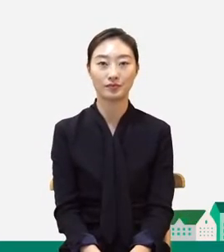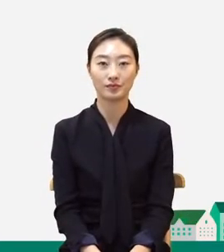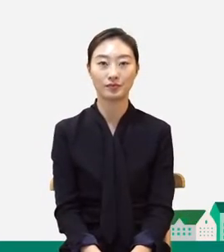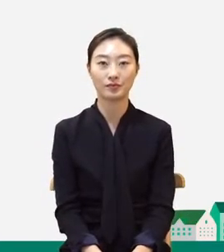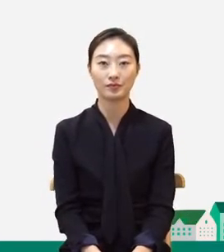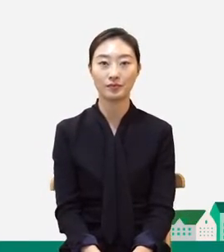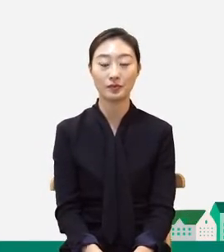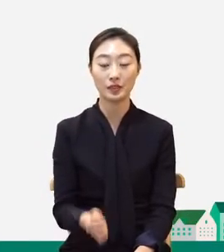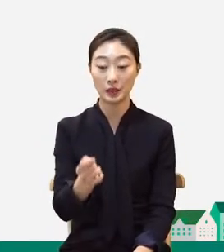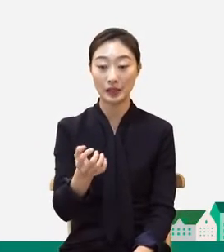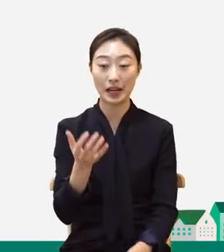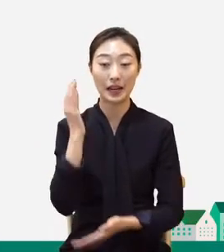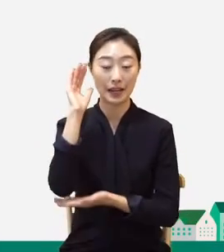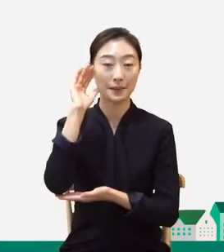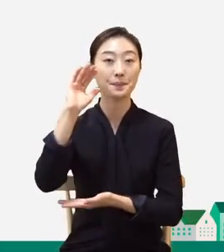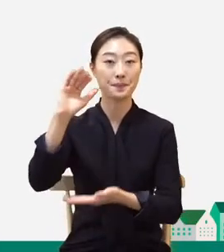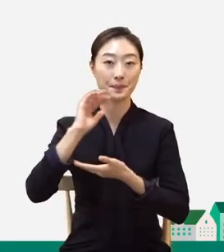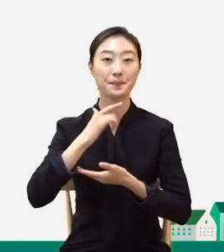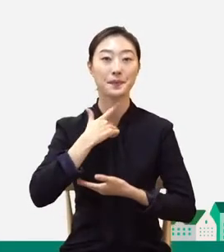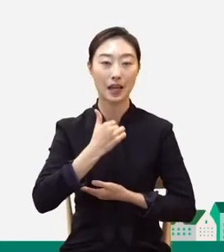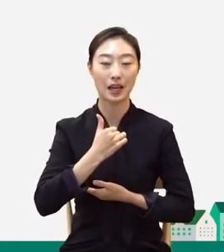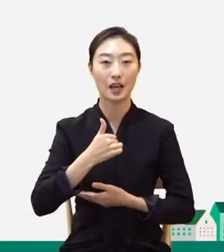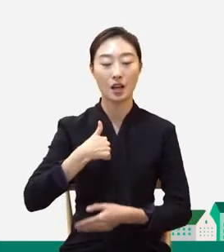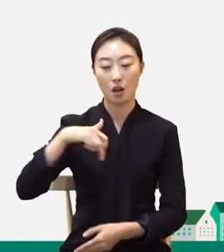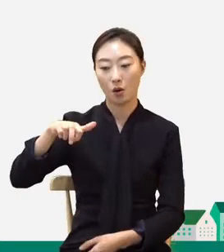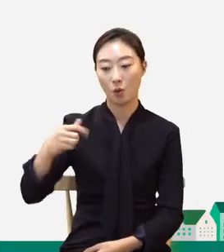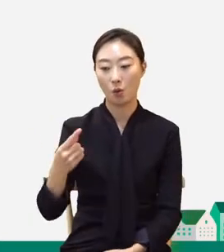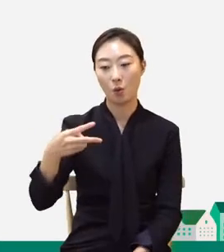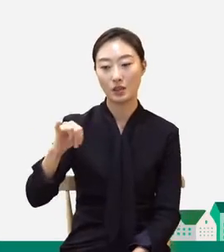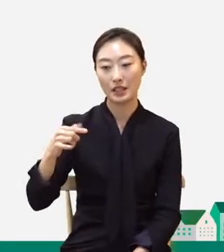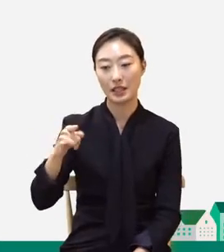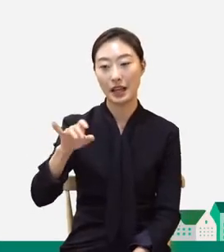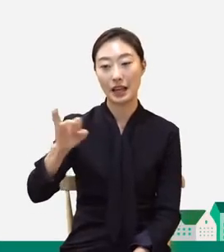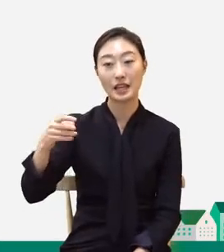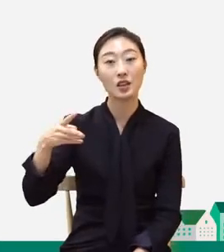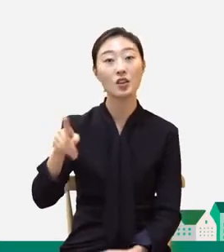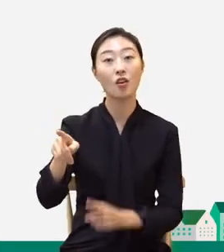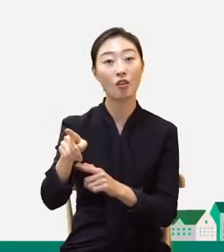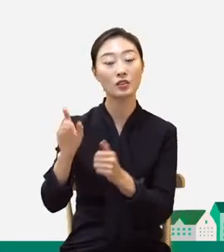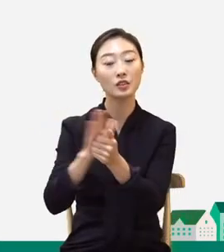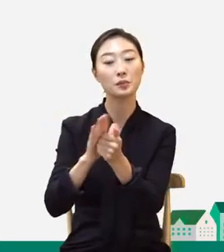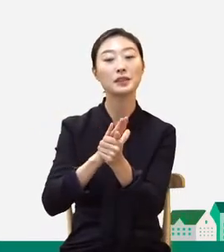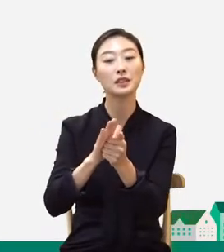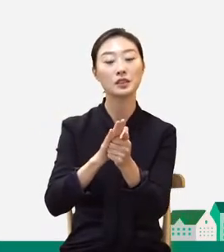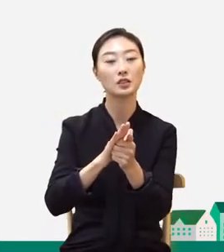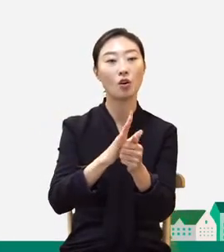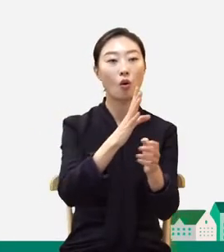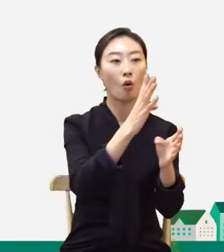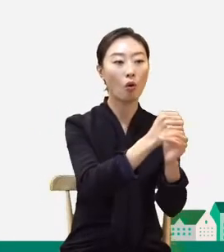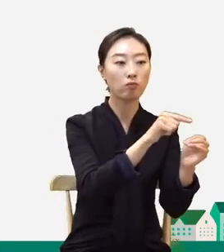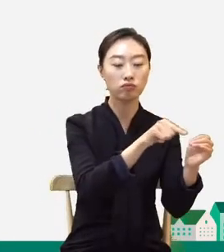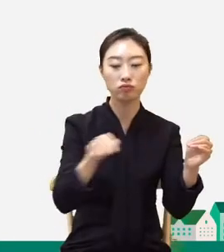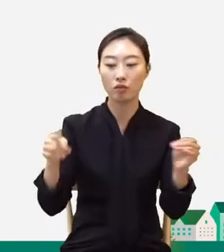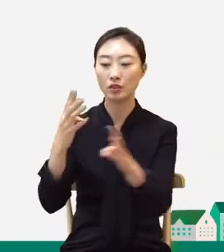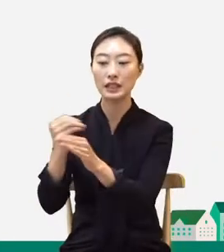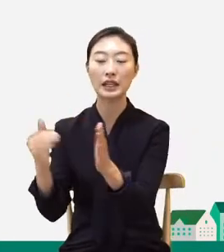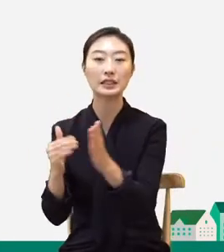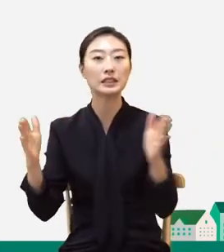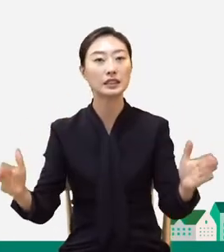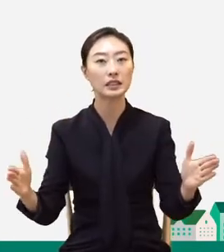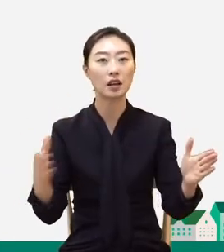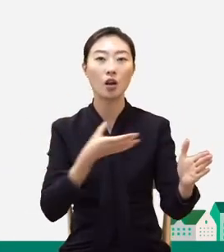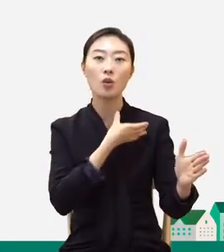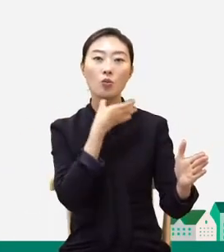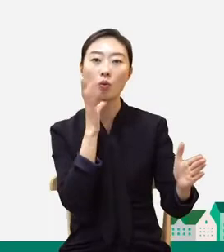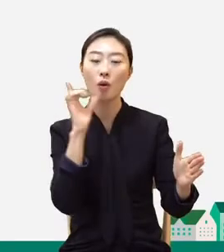앞쪽에서도 말씀하셨지만 저희 코디네이터의 서비스 범위가 어디서부터 어디까지인지 사실 노인의 경우에는 어떤